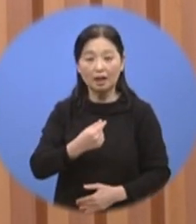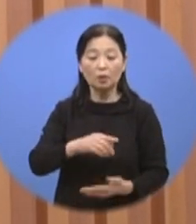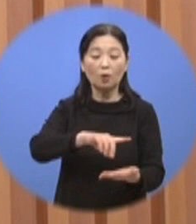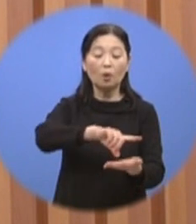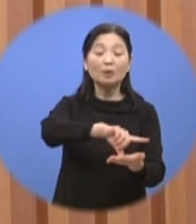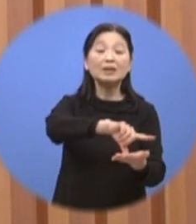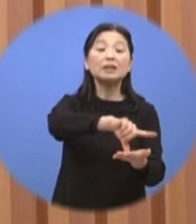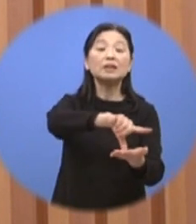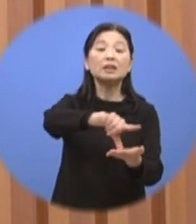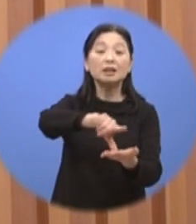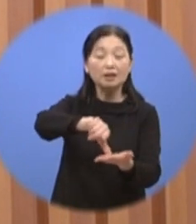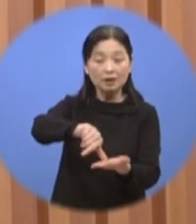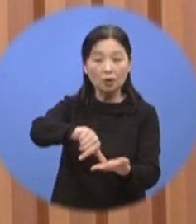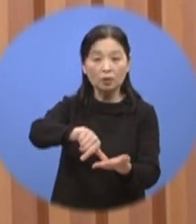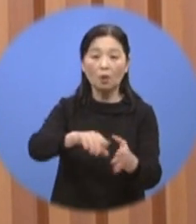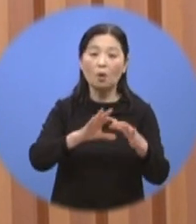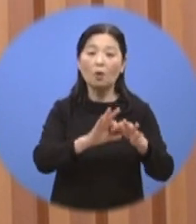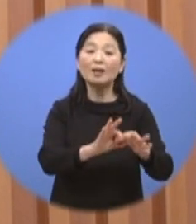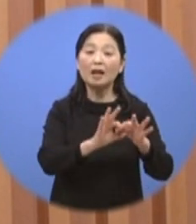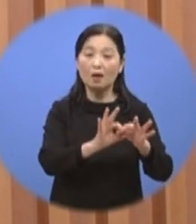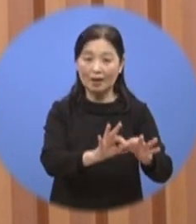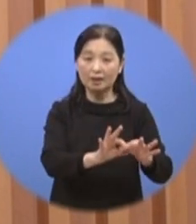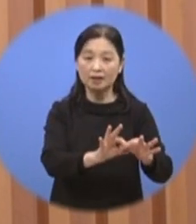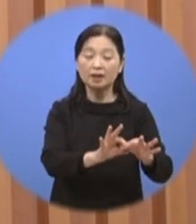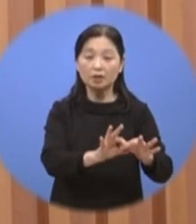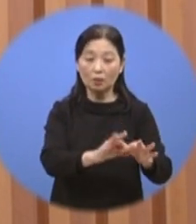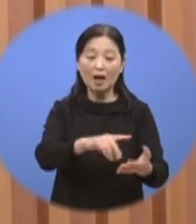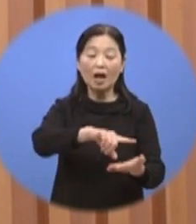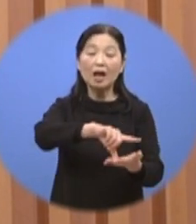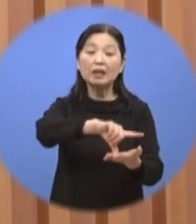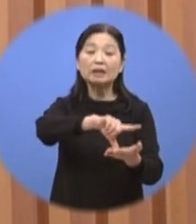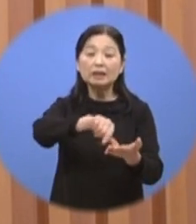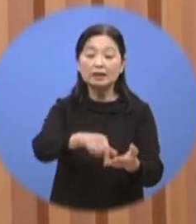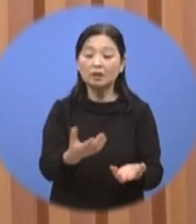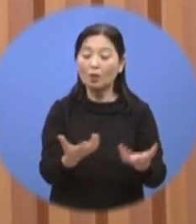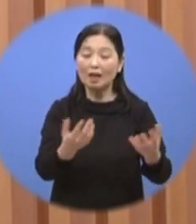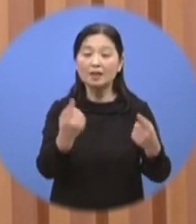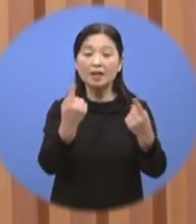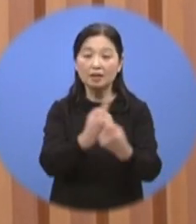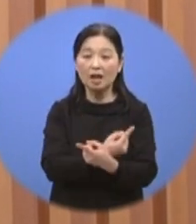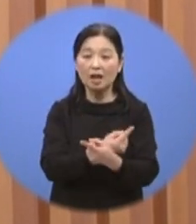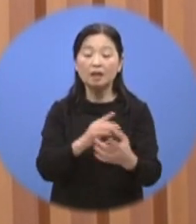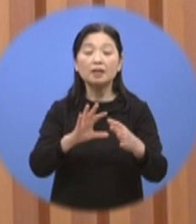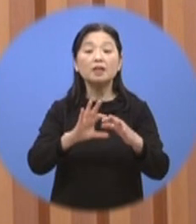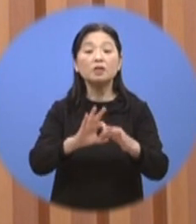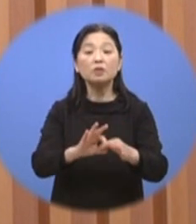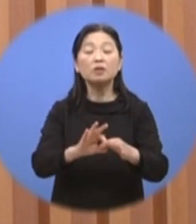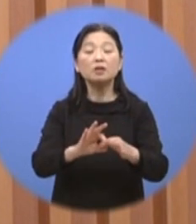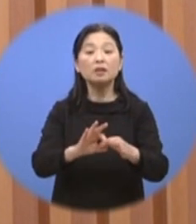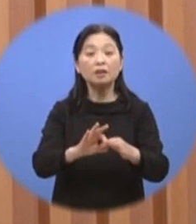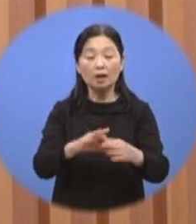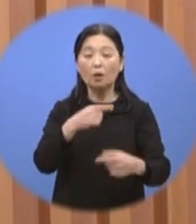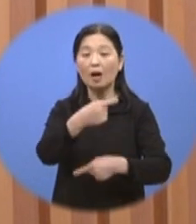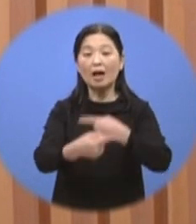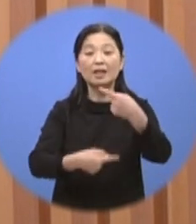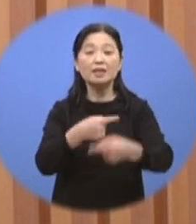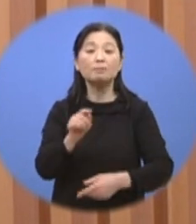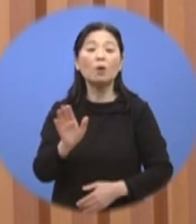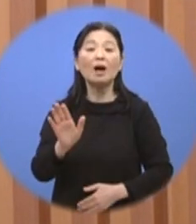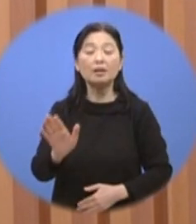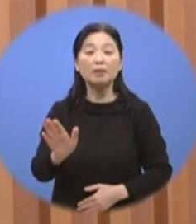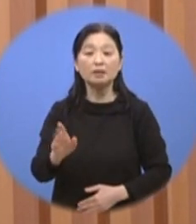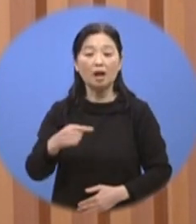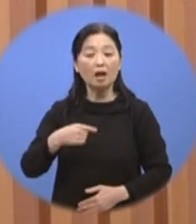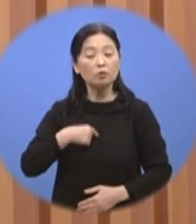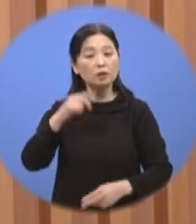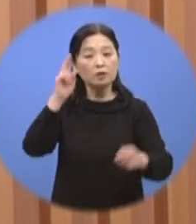との 関わりであるとか、地域の活性化についてもすごい話されてたので、うち